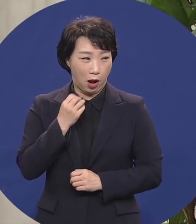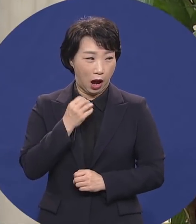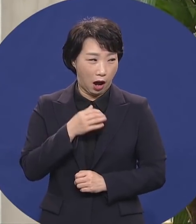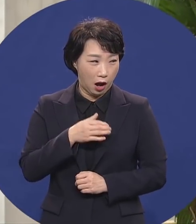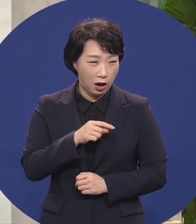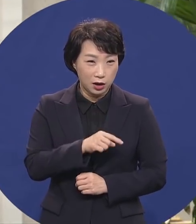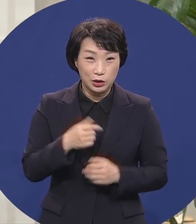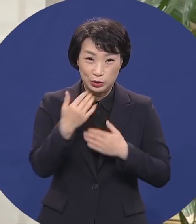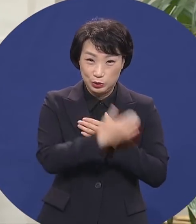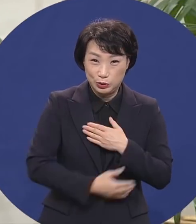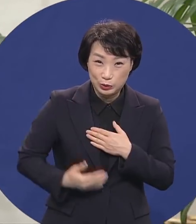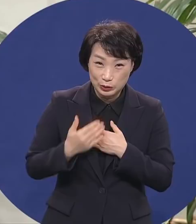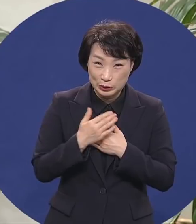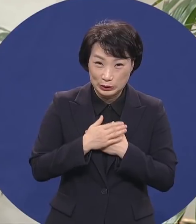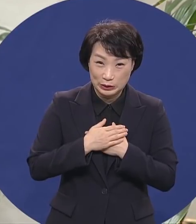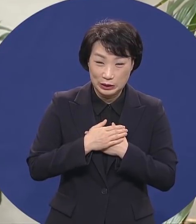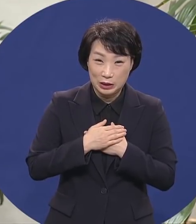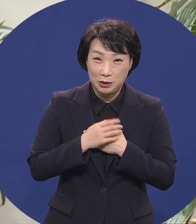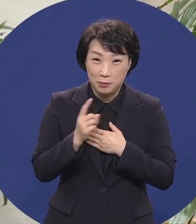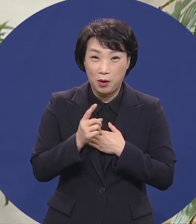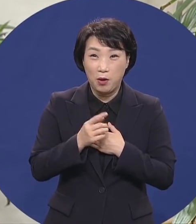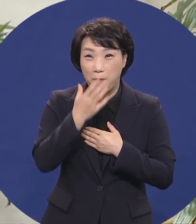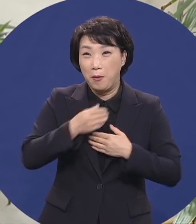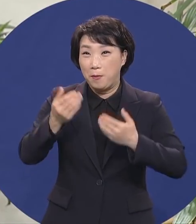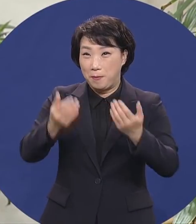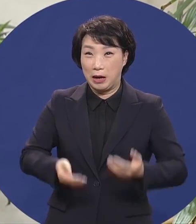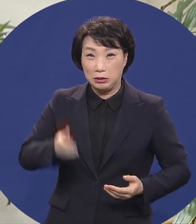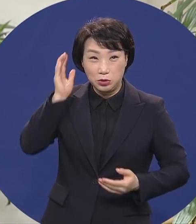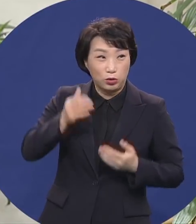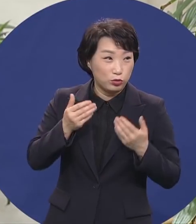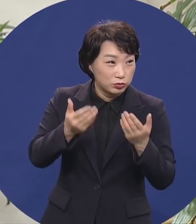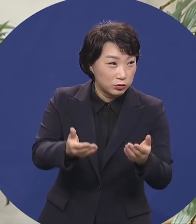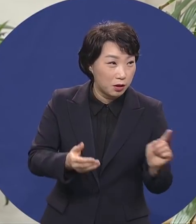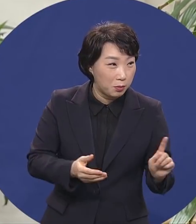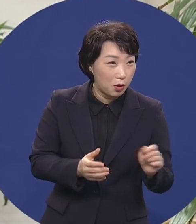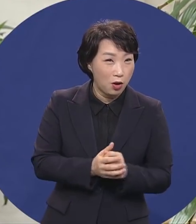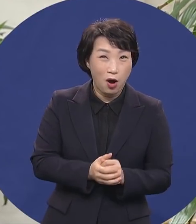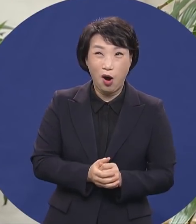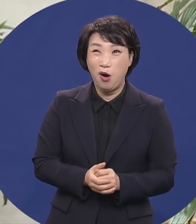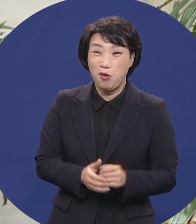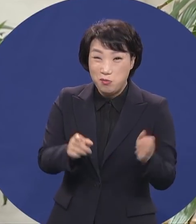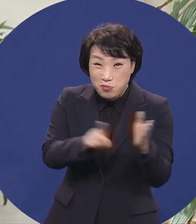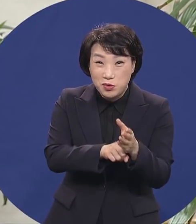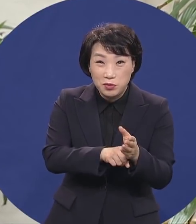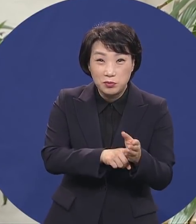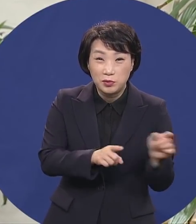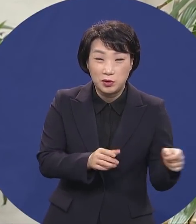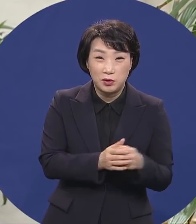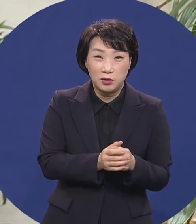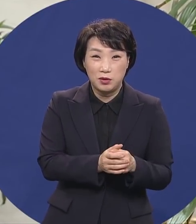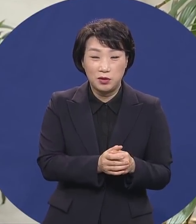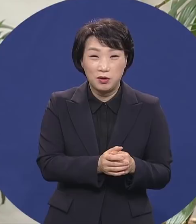세상에 육신이 뭘 복을 받는다니까 막 그 말이 막 믿어지니까